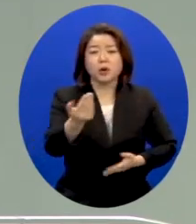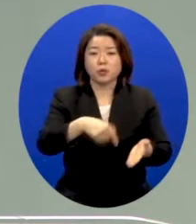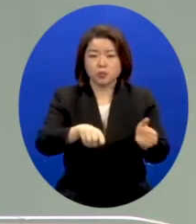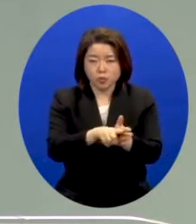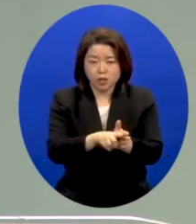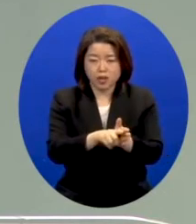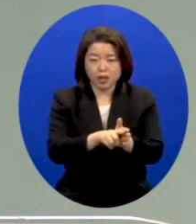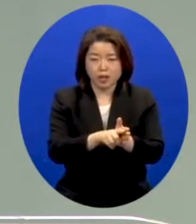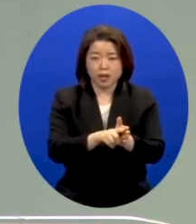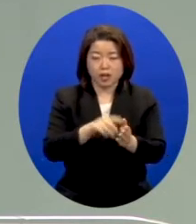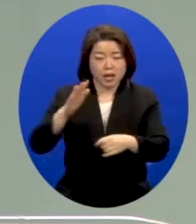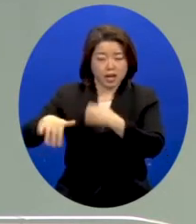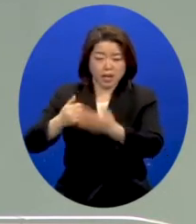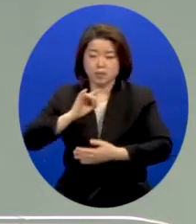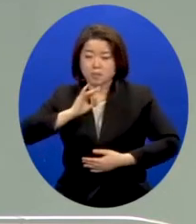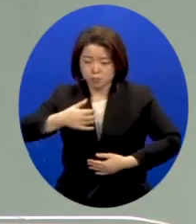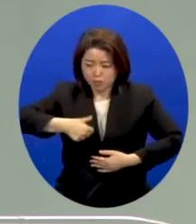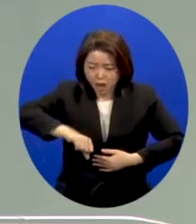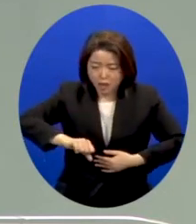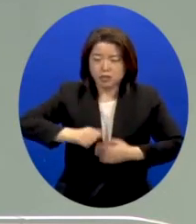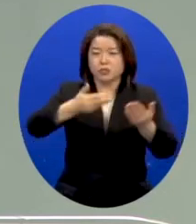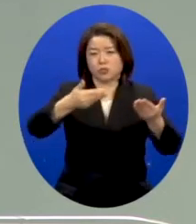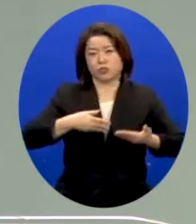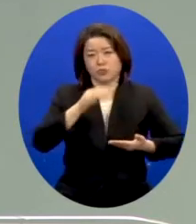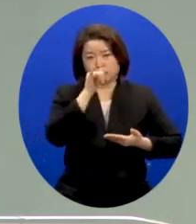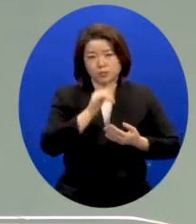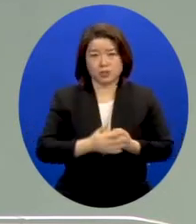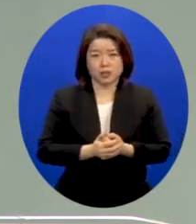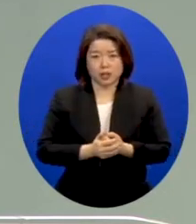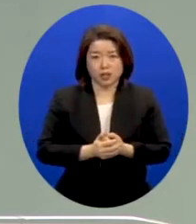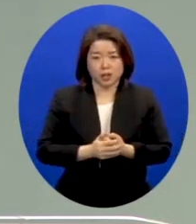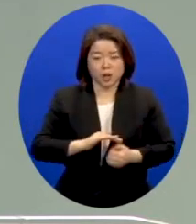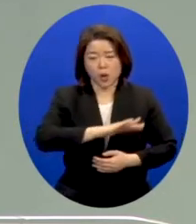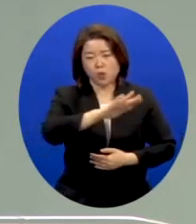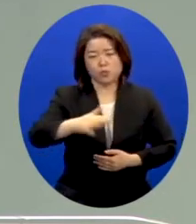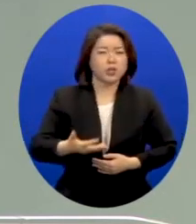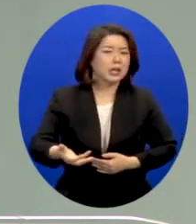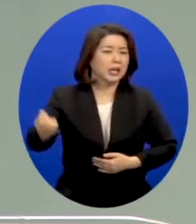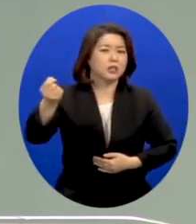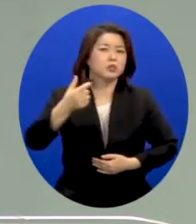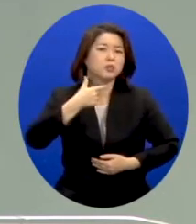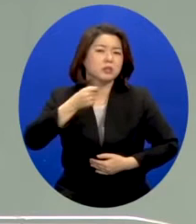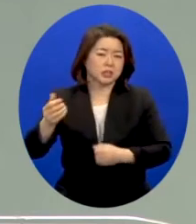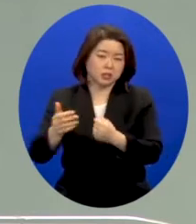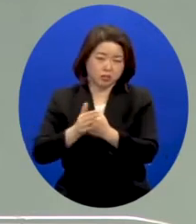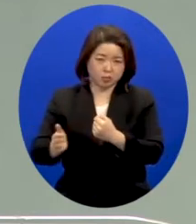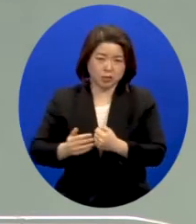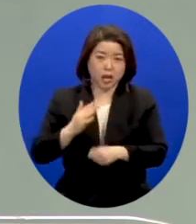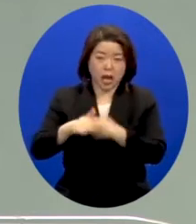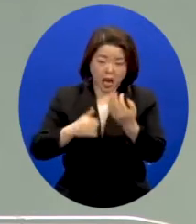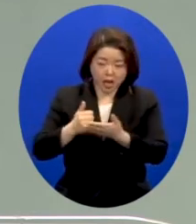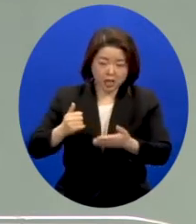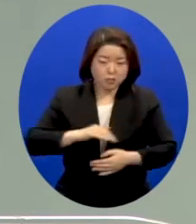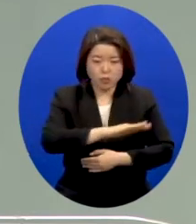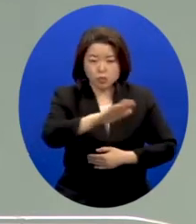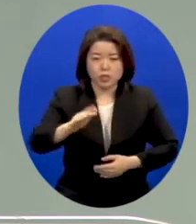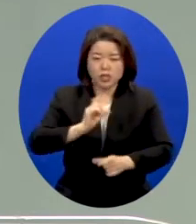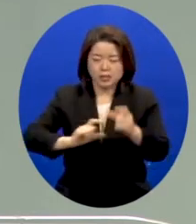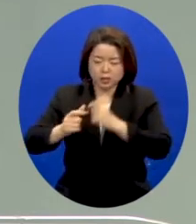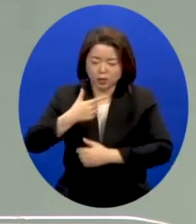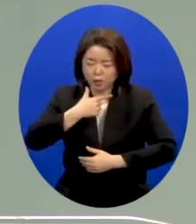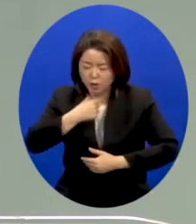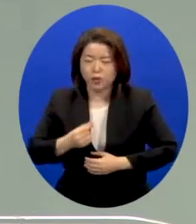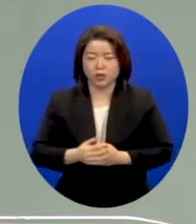하나님은 당신의 독생자를 내 주셨다 이까 우리를 가지고 싶었어 하나님이 우리를 더 갈망